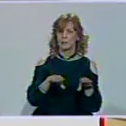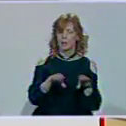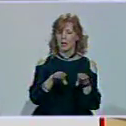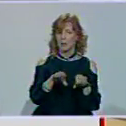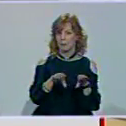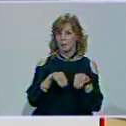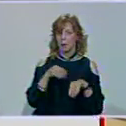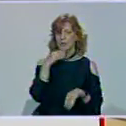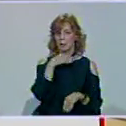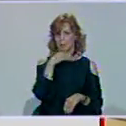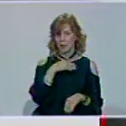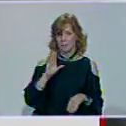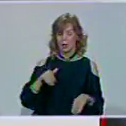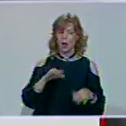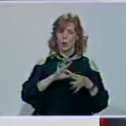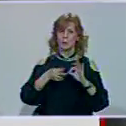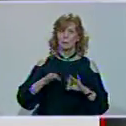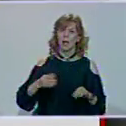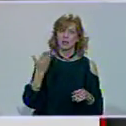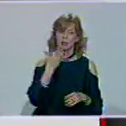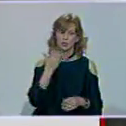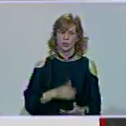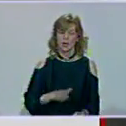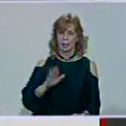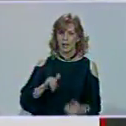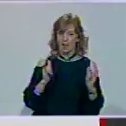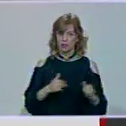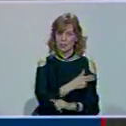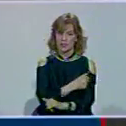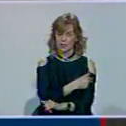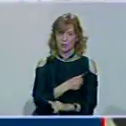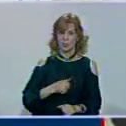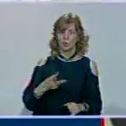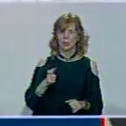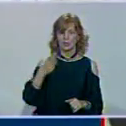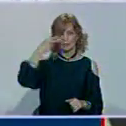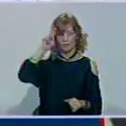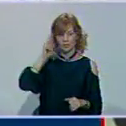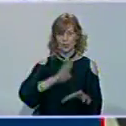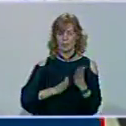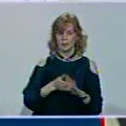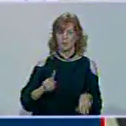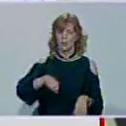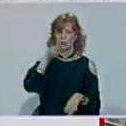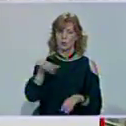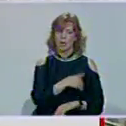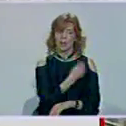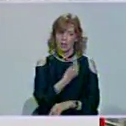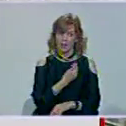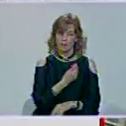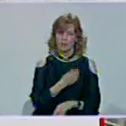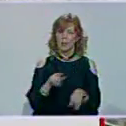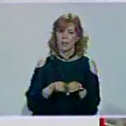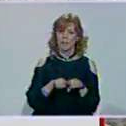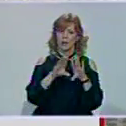și internaționale ale olimpiadelor școlare. La Colegiul Național Alexandru Lahovari a terminat studiile și un alt elev vâlcean multiplu medaliat